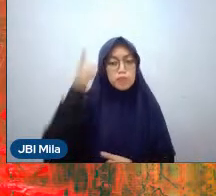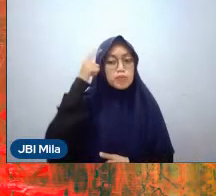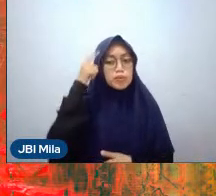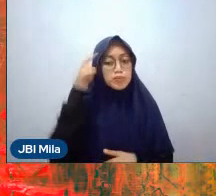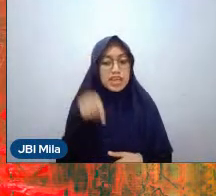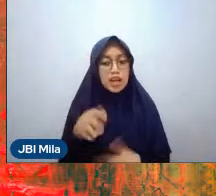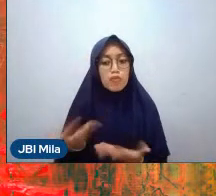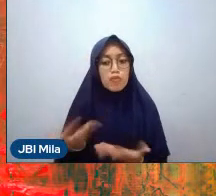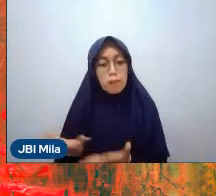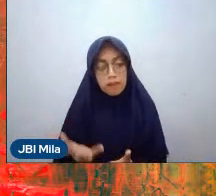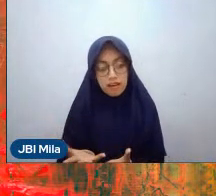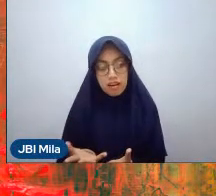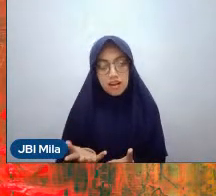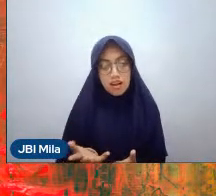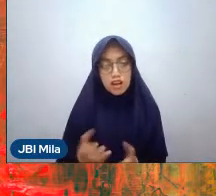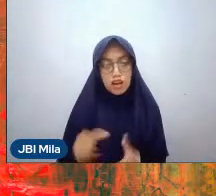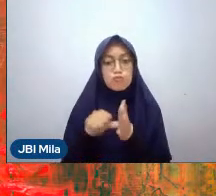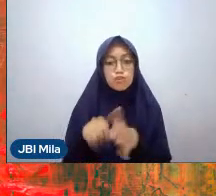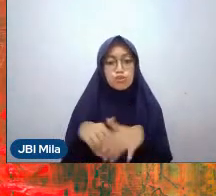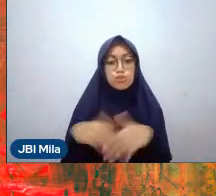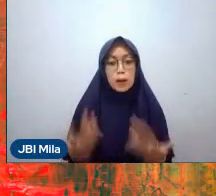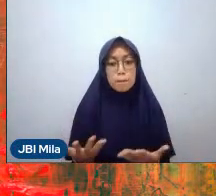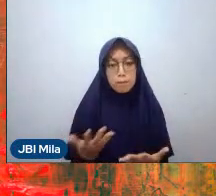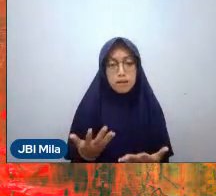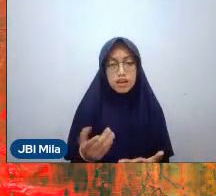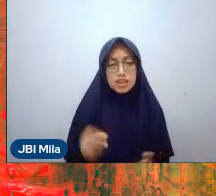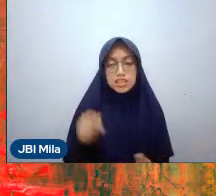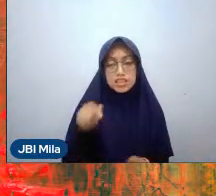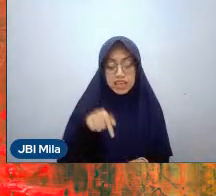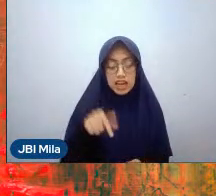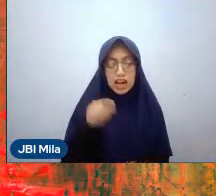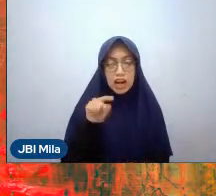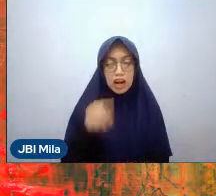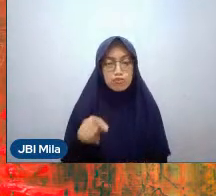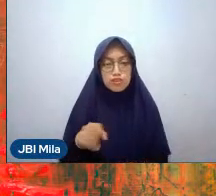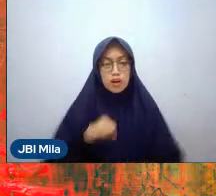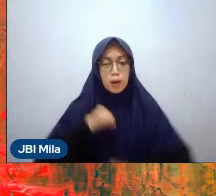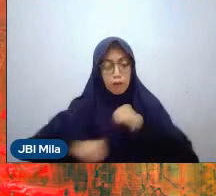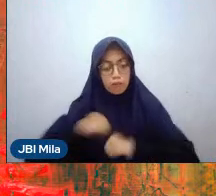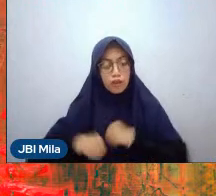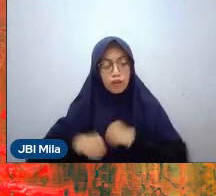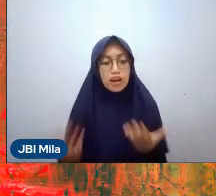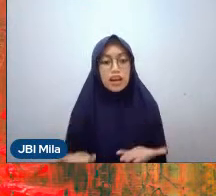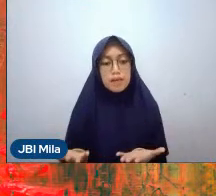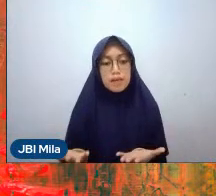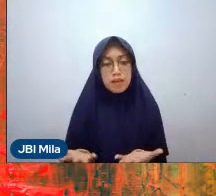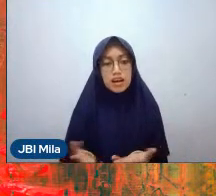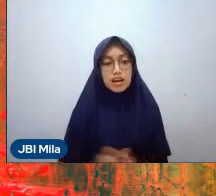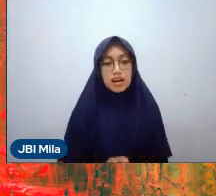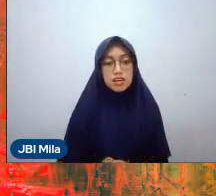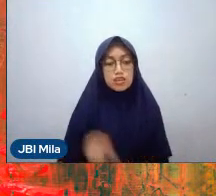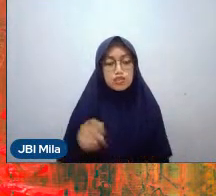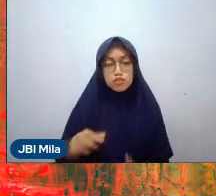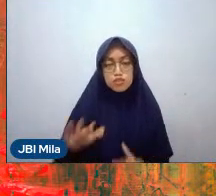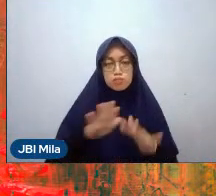dia butuhkan, dan apa yang akan dia lakukan. Jadi ini adalah sesuatu untuk menetralisir emosi-emosi